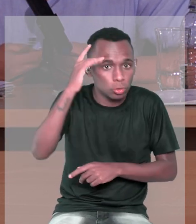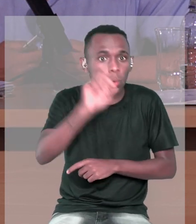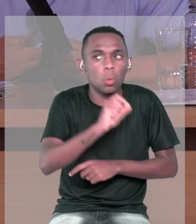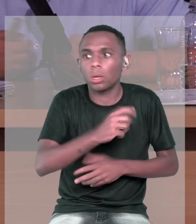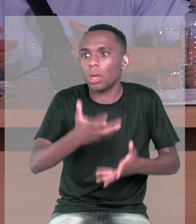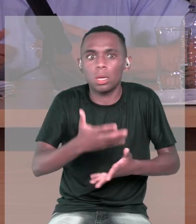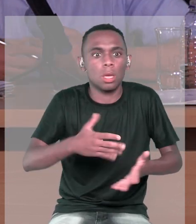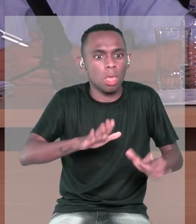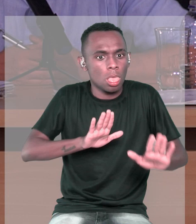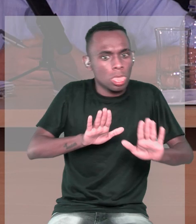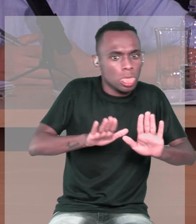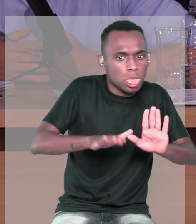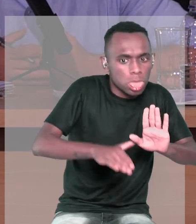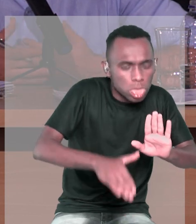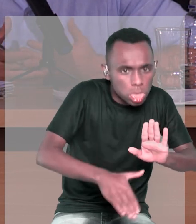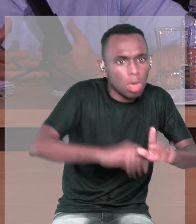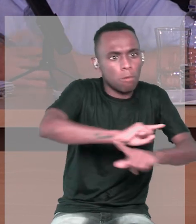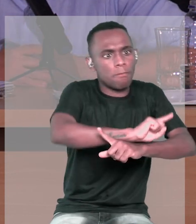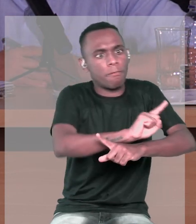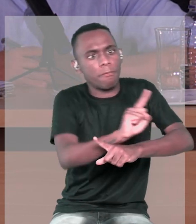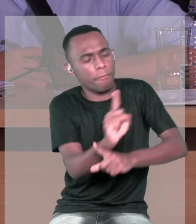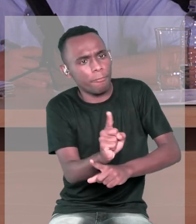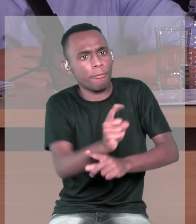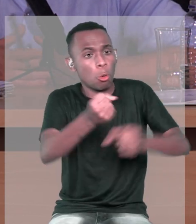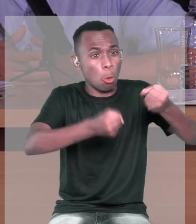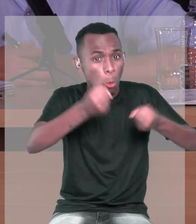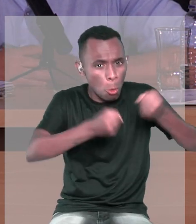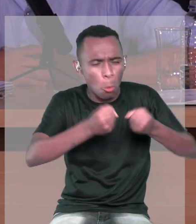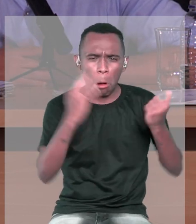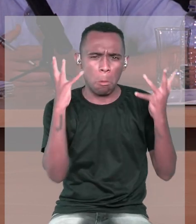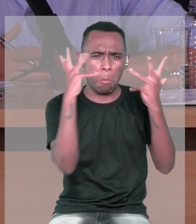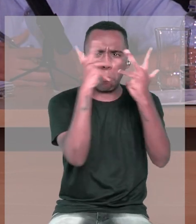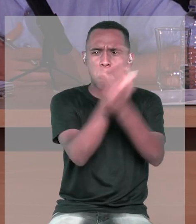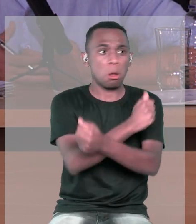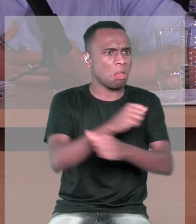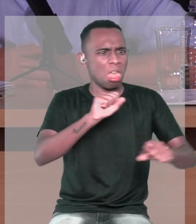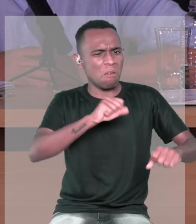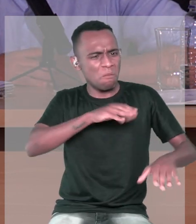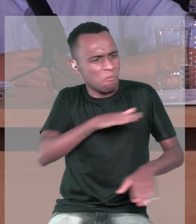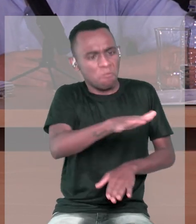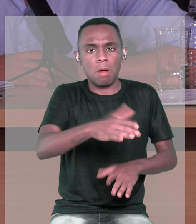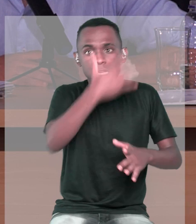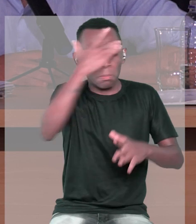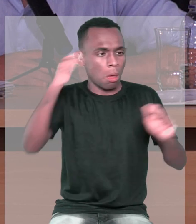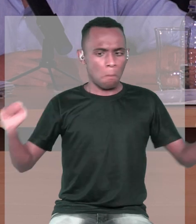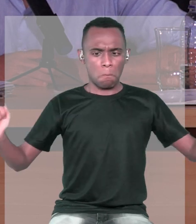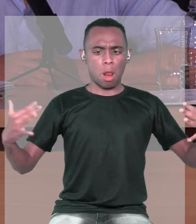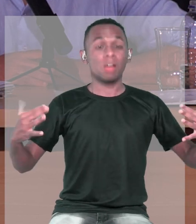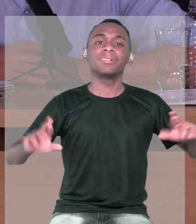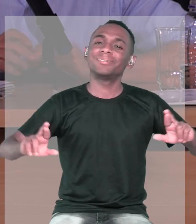em acelerar um carro numa rua, um carro bonito, para que todo mundo possa ver ele